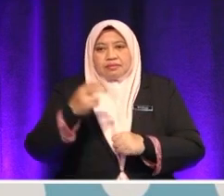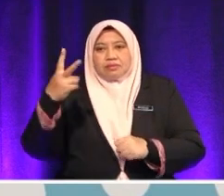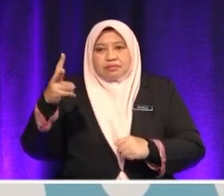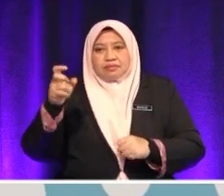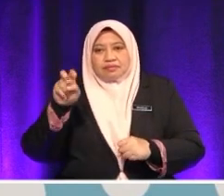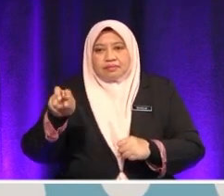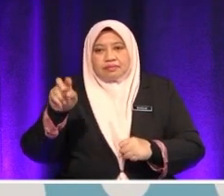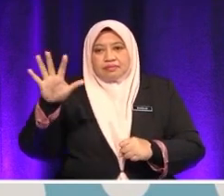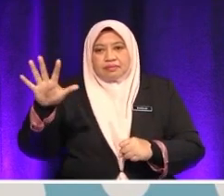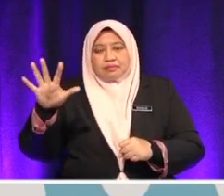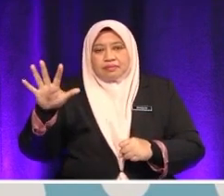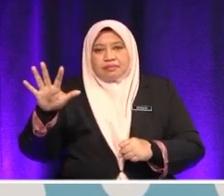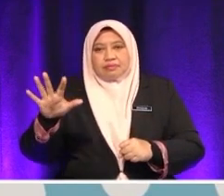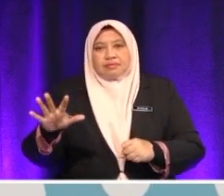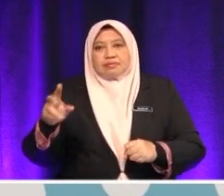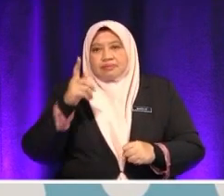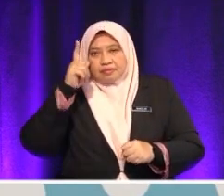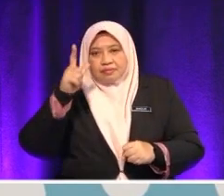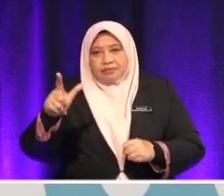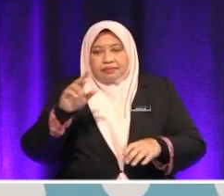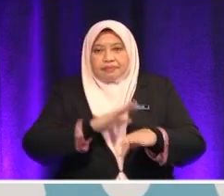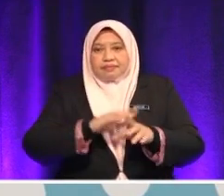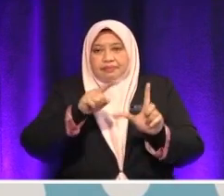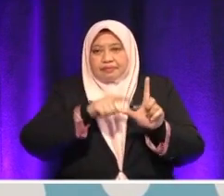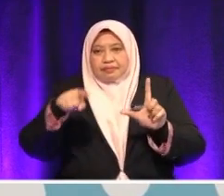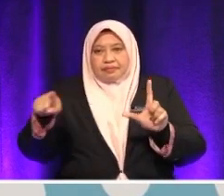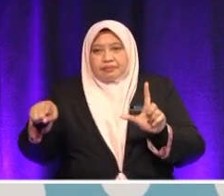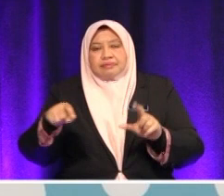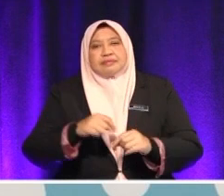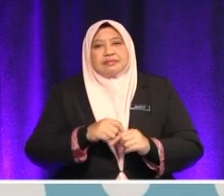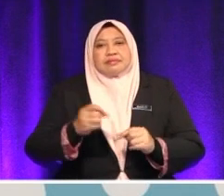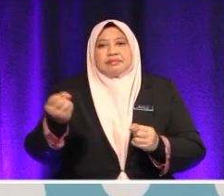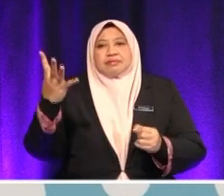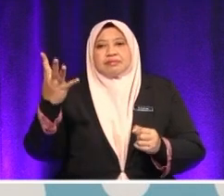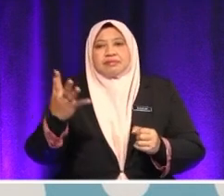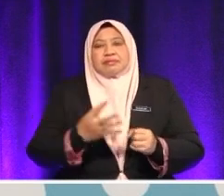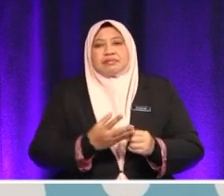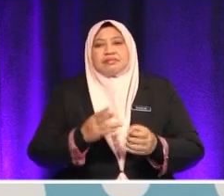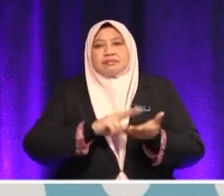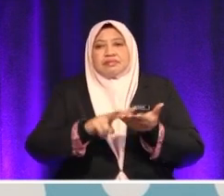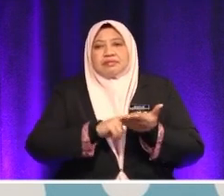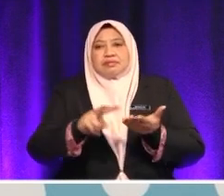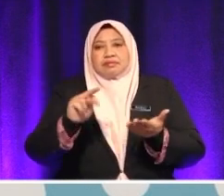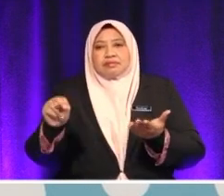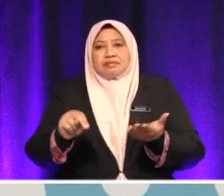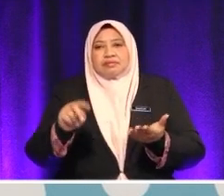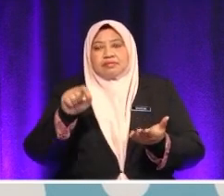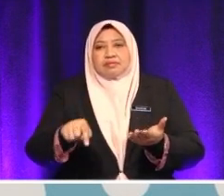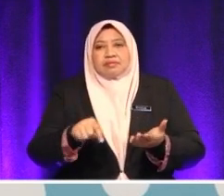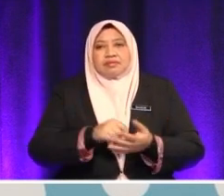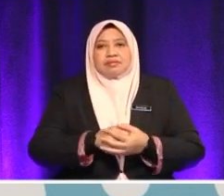Bila 12 populer di sini jadi berapa bacaan ini